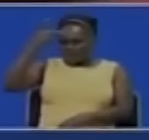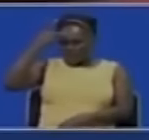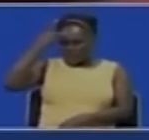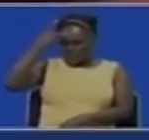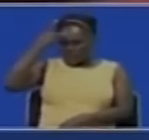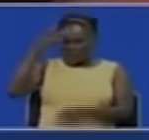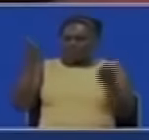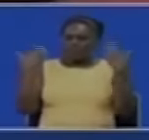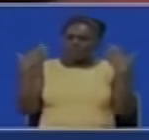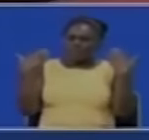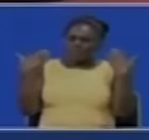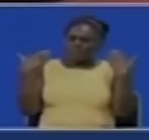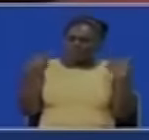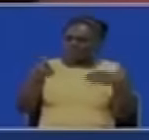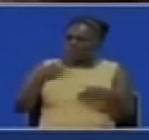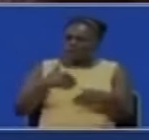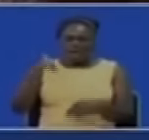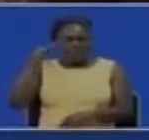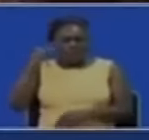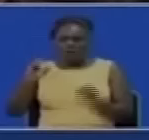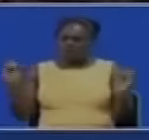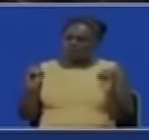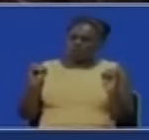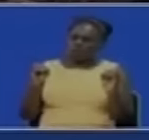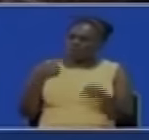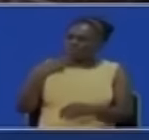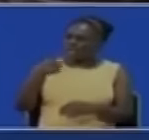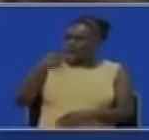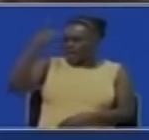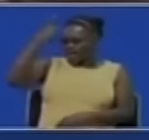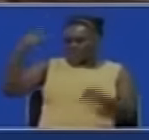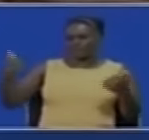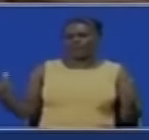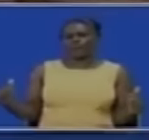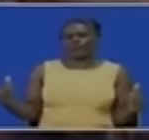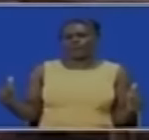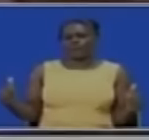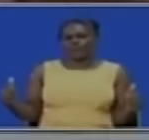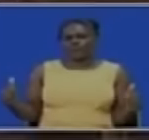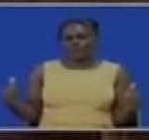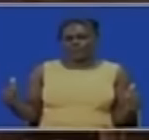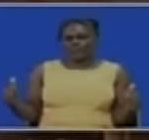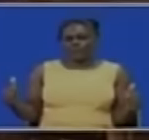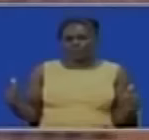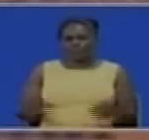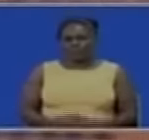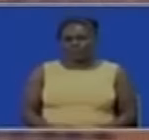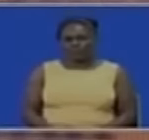mjini Meru na kwa vile hana simu wajapata kujulisha hali yake. Victor Gale, KTN News, County ya